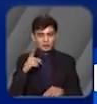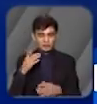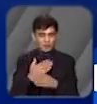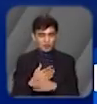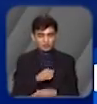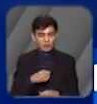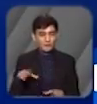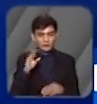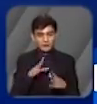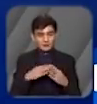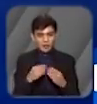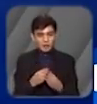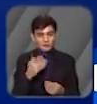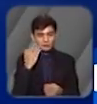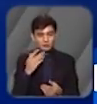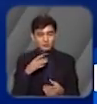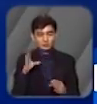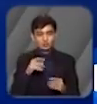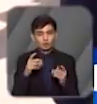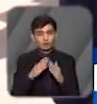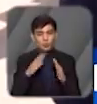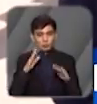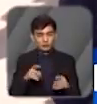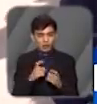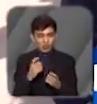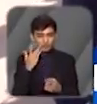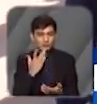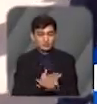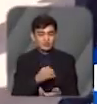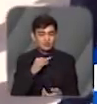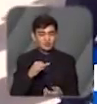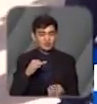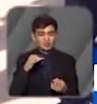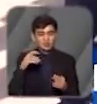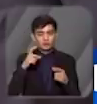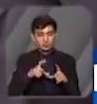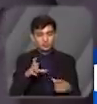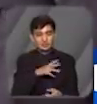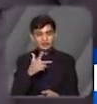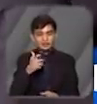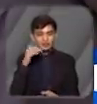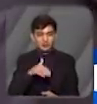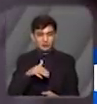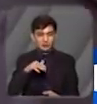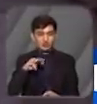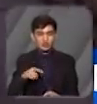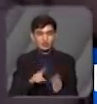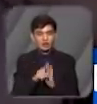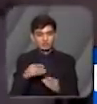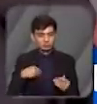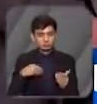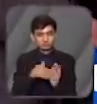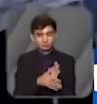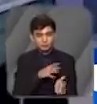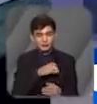Әр семья күніге үйінде жанжал болып жатыр. Жылтырақ жарнамаға желіккен жұрт 300 мың теңгеден бастап салым салғандарын айтады.